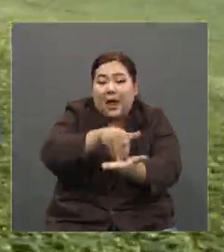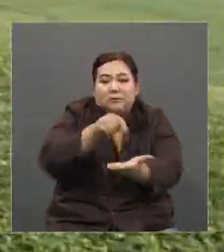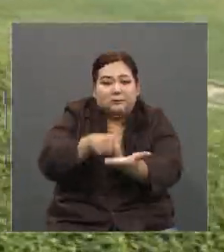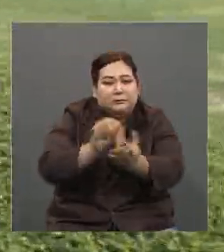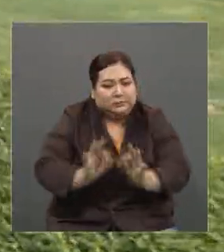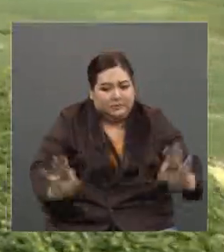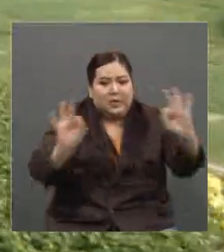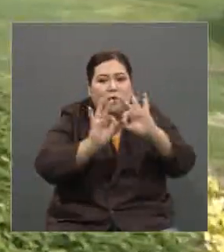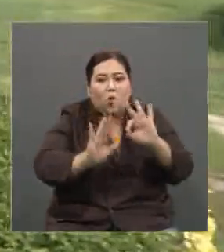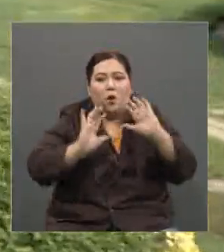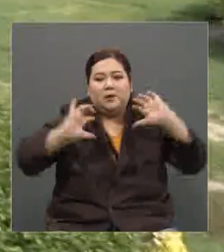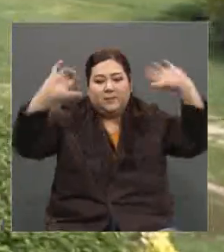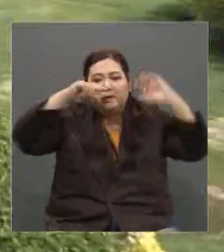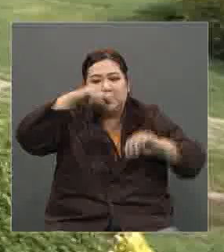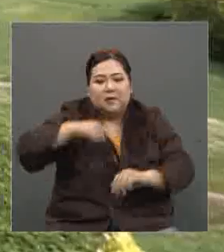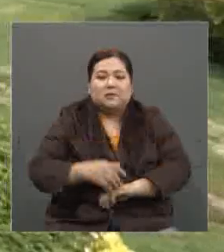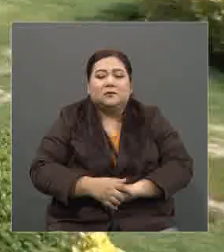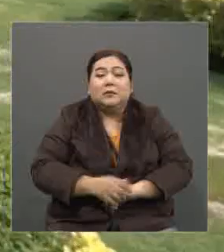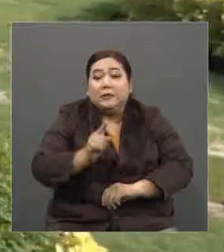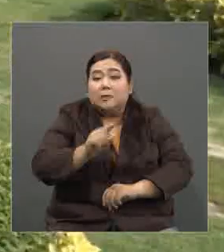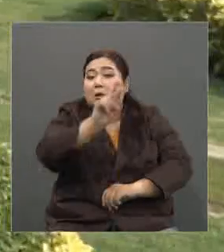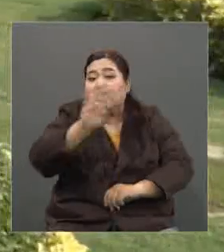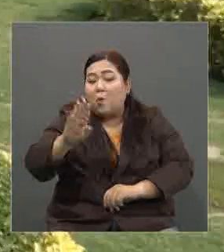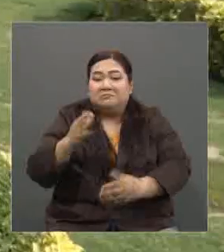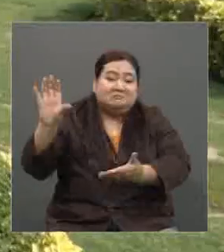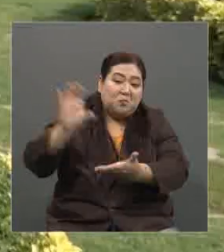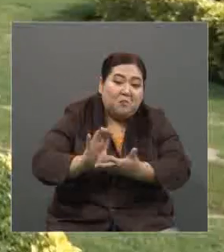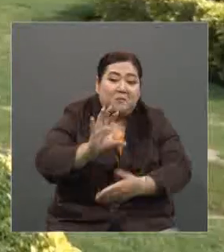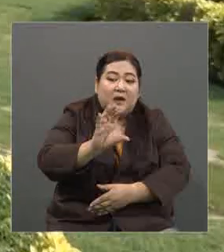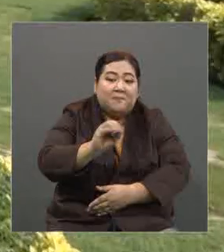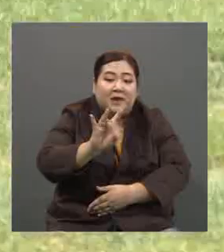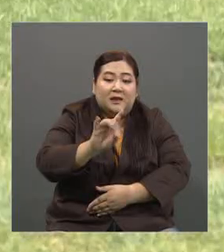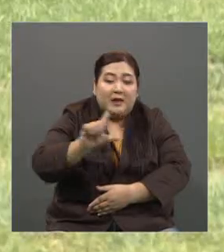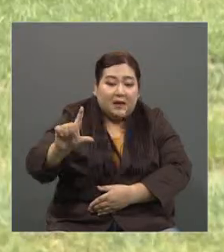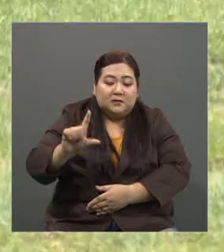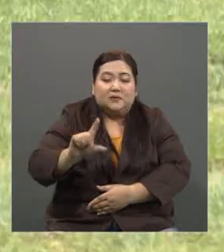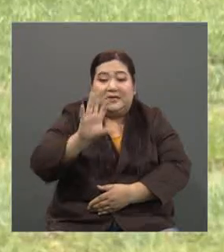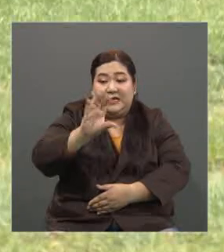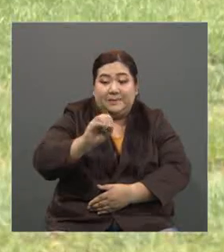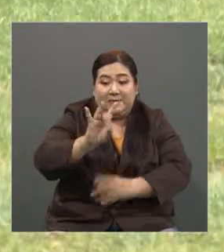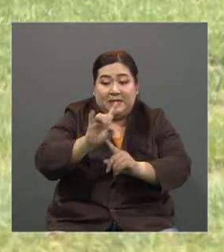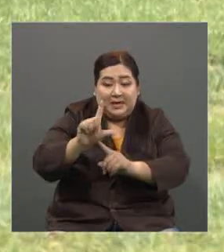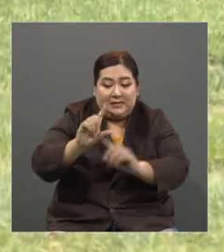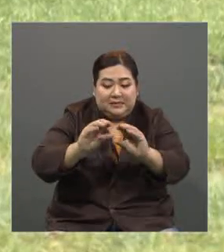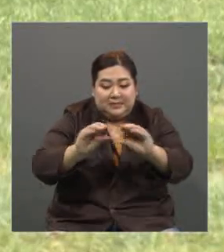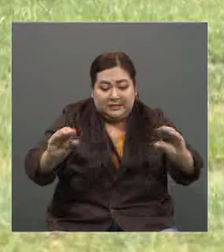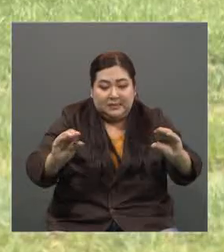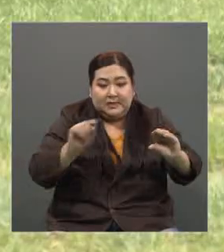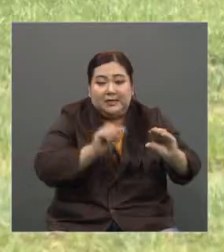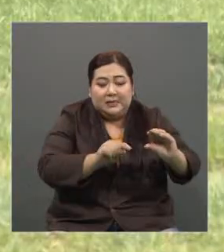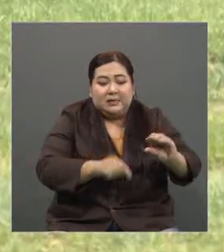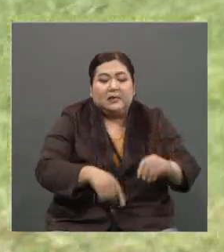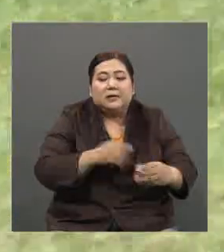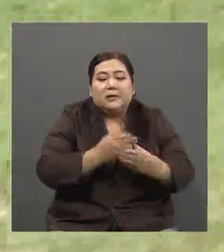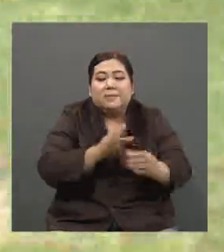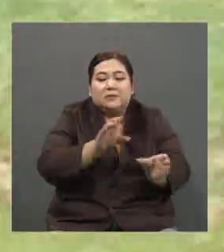คัญซึ่จๆระบบเขาซ้อมาใส่วของ 58 ล้านแบ่งเป็ 2 หนวยด้กคือทำงานหลกหนอยนึง้วก็เปนหนวยเก็บ